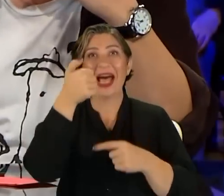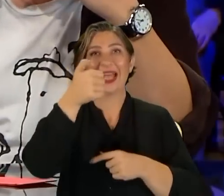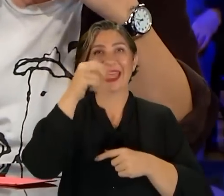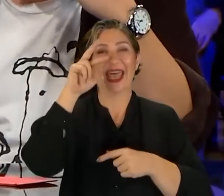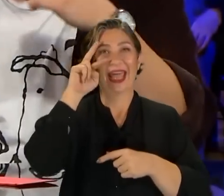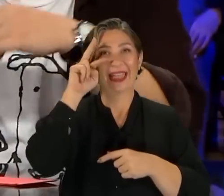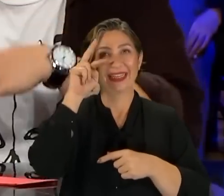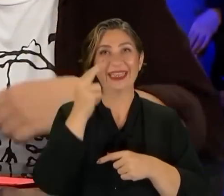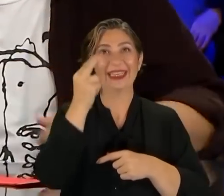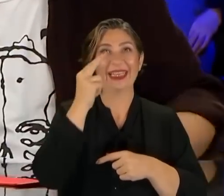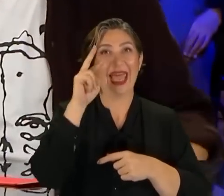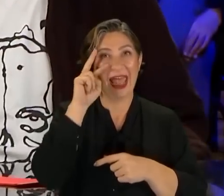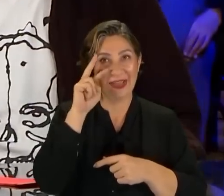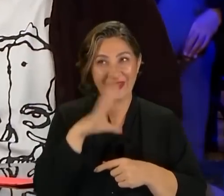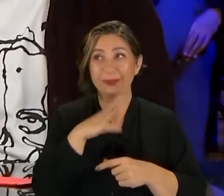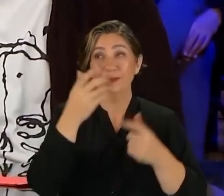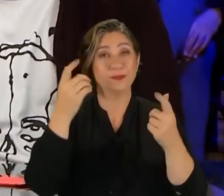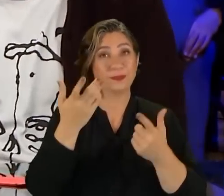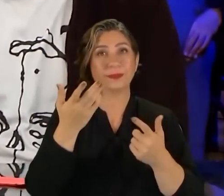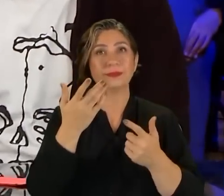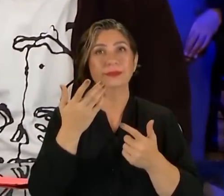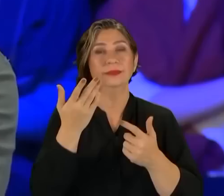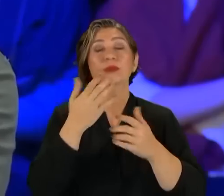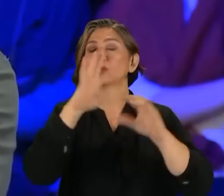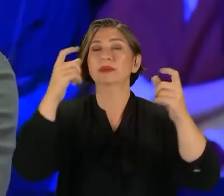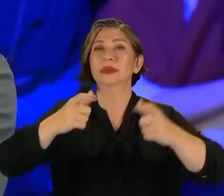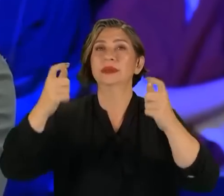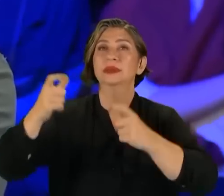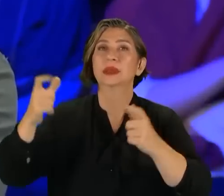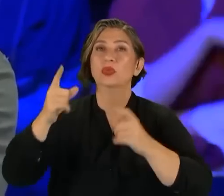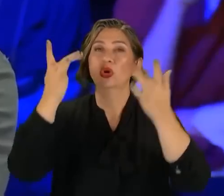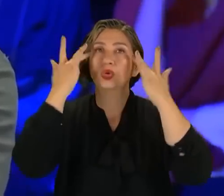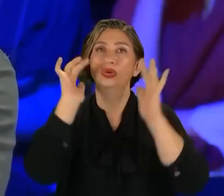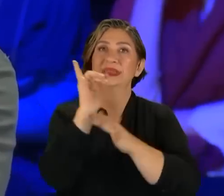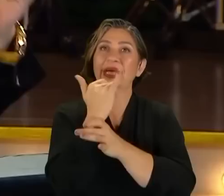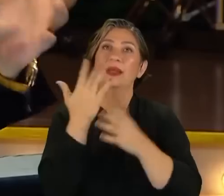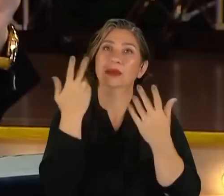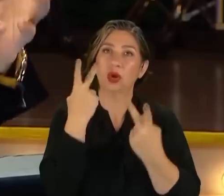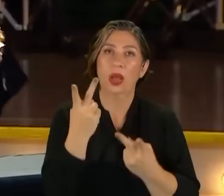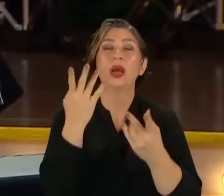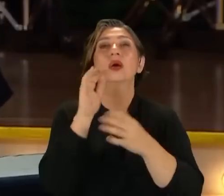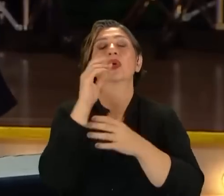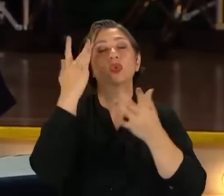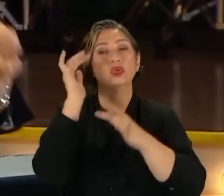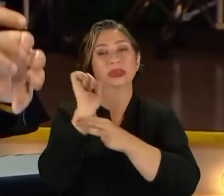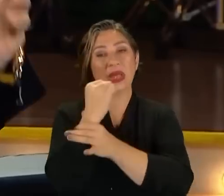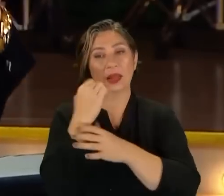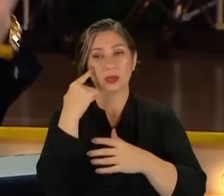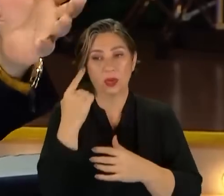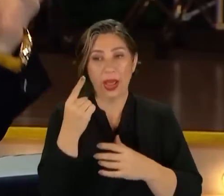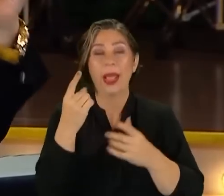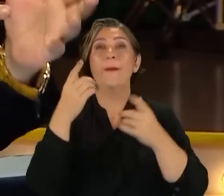İF Beşiktaş, 7 Aralık söyleyebiliyor muyuz? Tabii ki söyleyebiliyoruz. Bayılıyoruz. Bütün mekanlar çünkü bunlar kültür sanat olaylarıdır. Yani kültür sanat performans